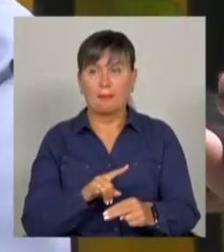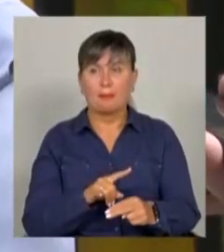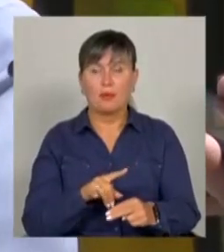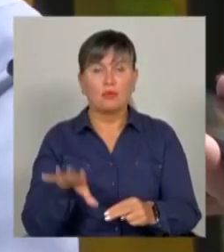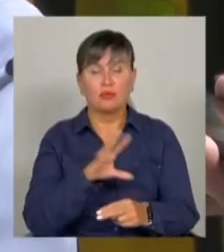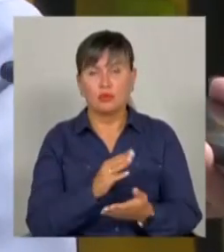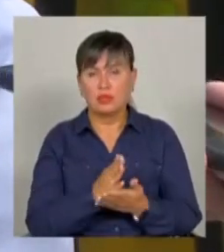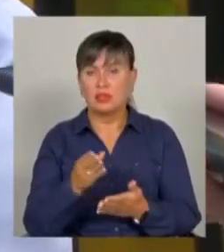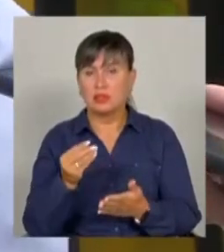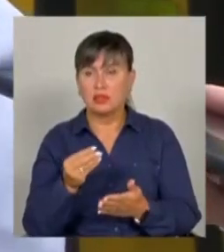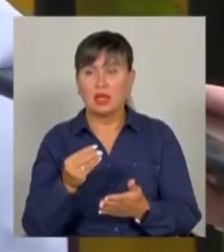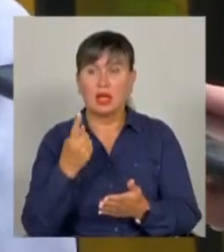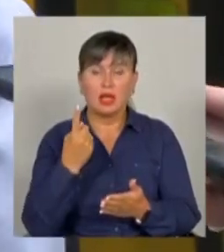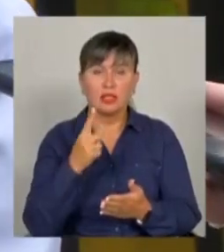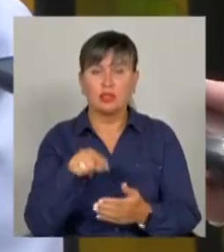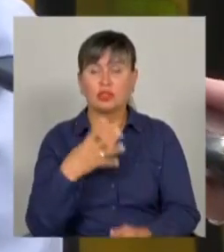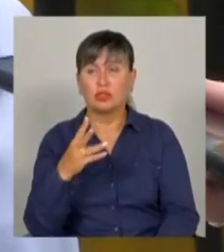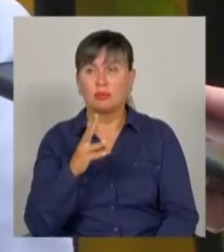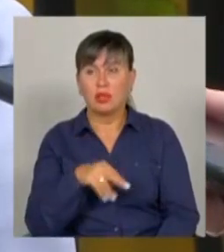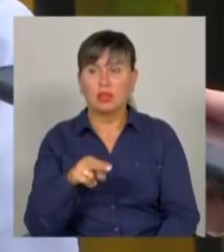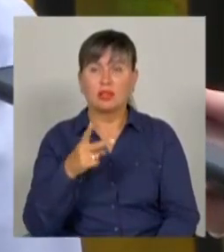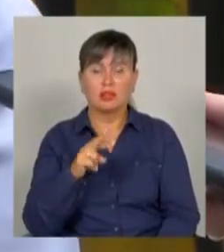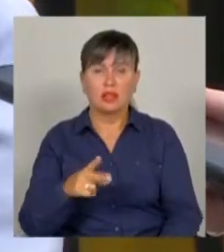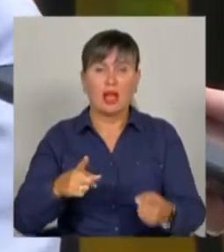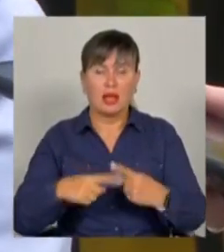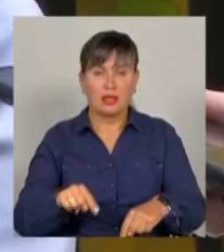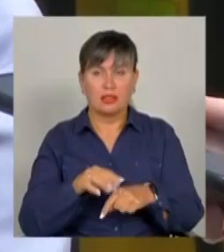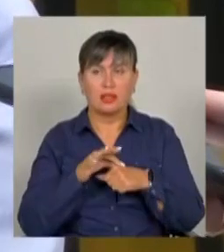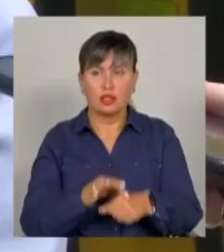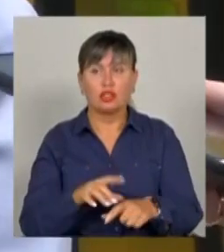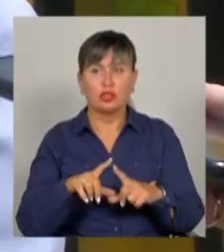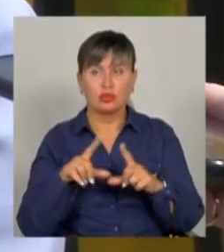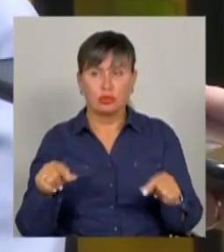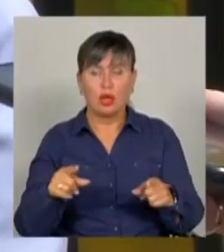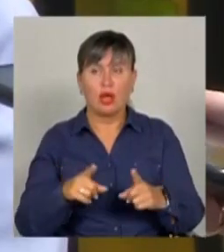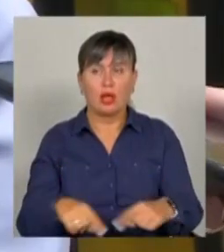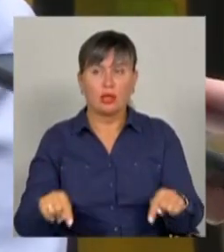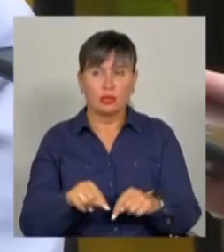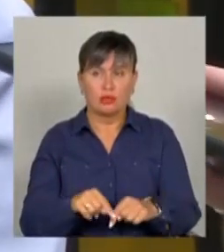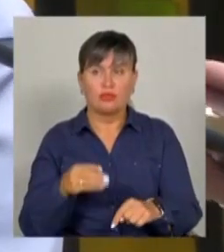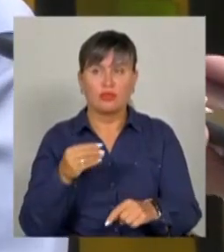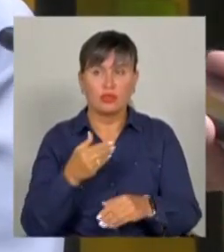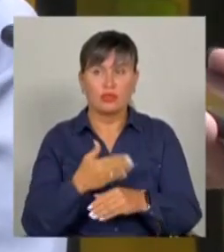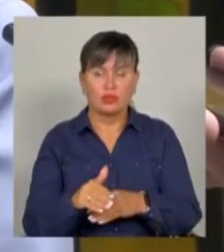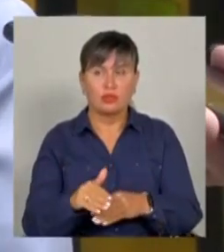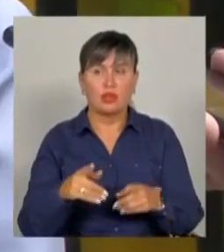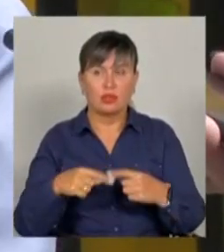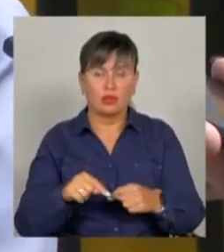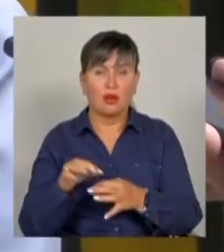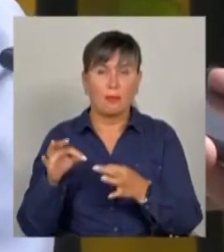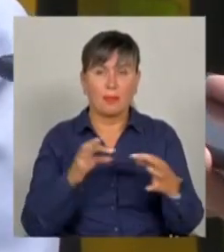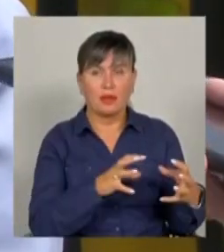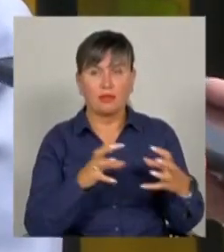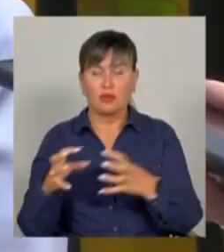имеются средства 1,4 миллиарда для организации подвоза. То есть школа финансирует именно организацию подвоза.